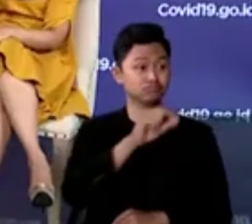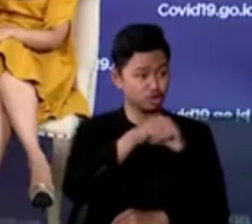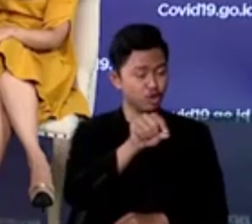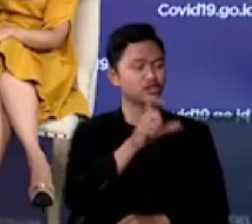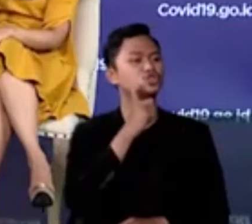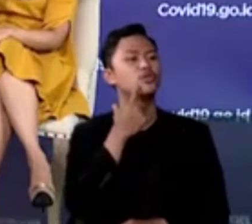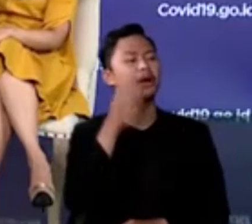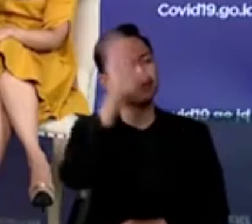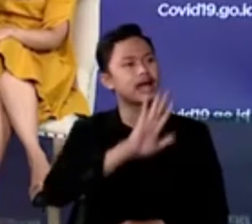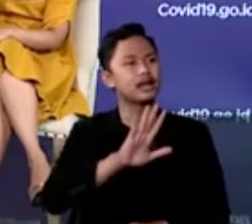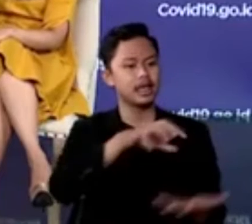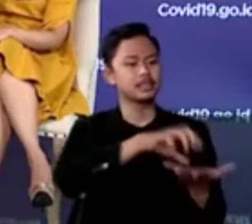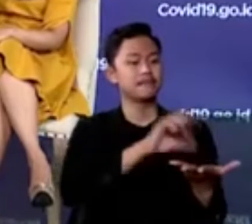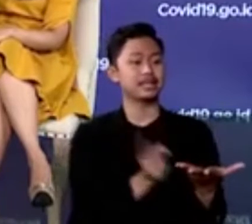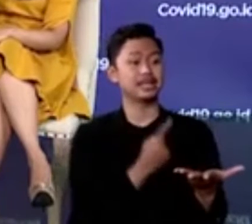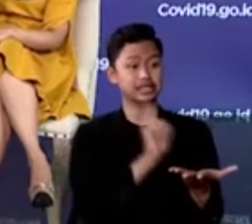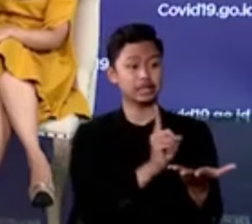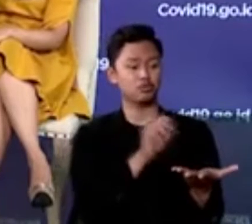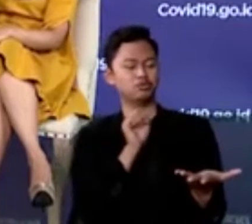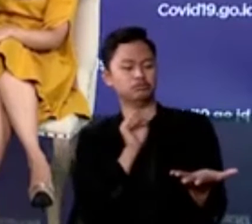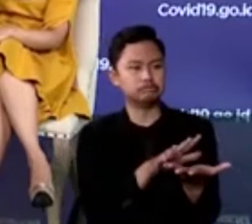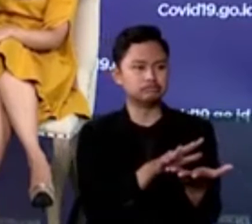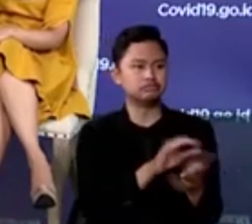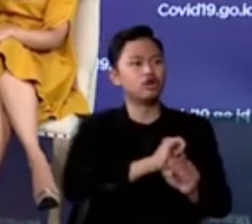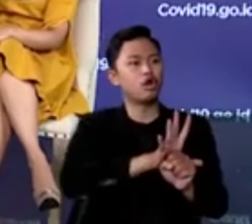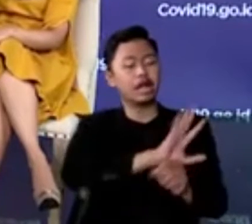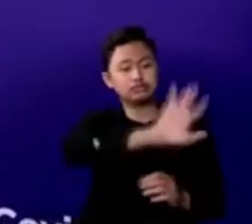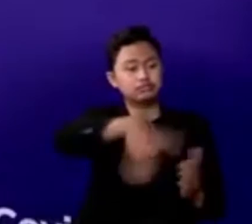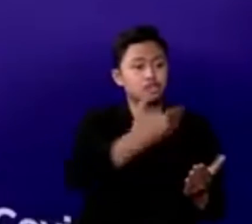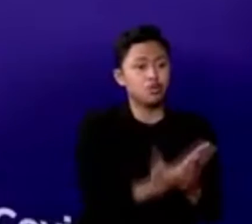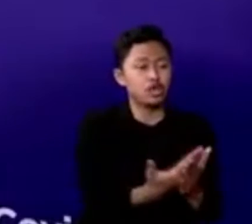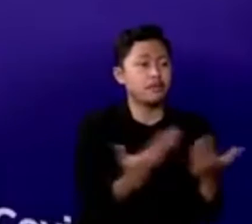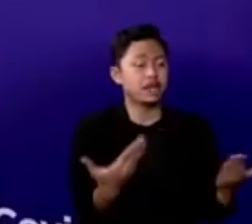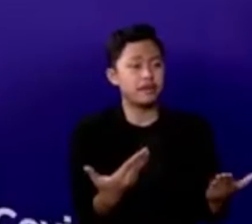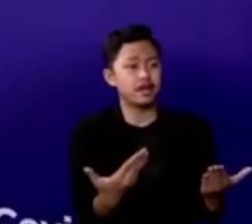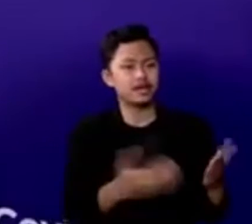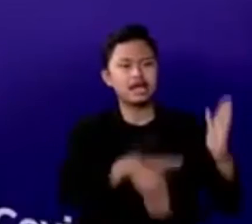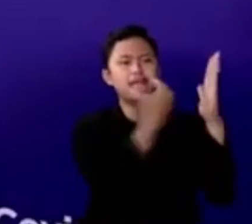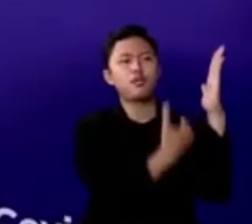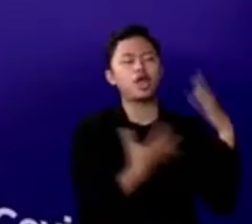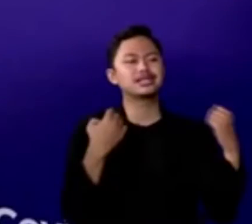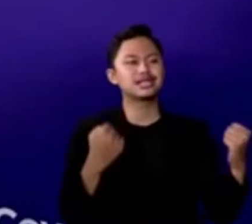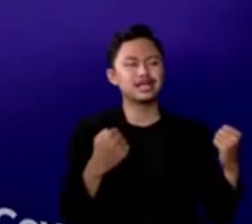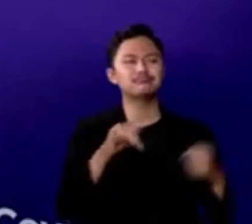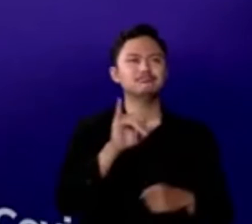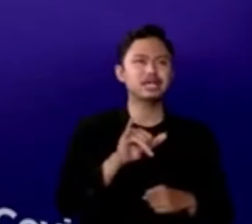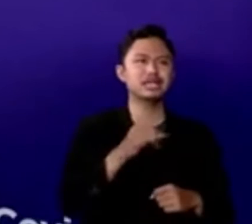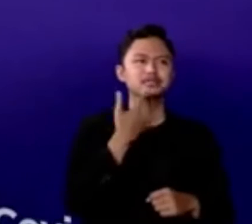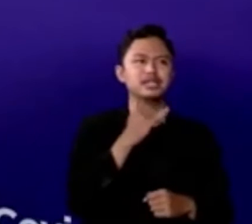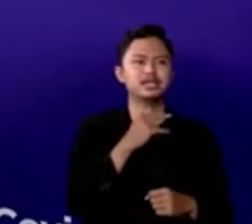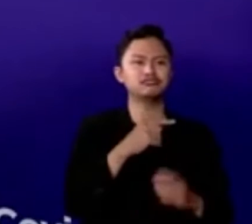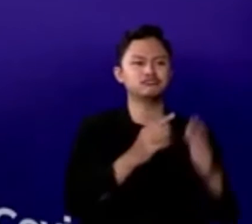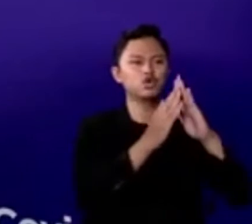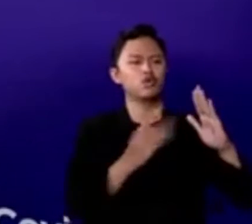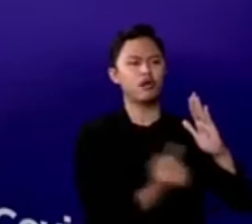studio kita satu terpapar misalnya amit-amit ya gan ini pasca protokol kesehatan kita harus